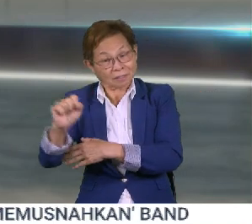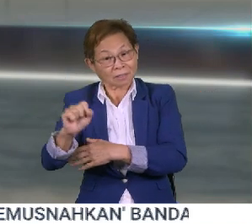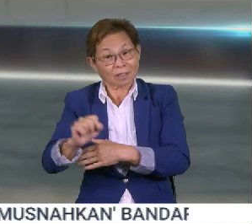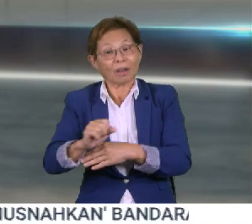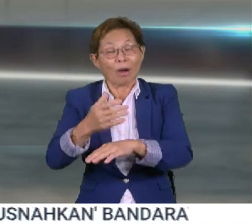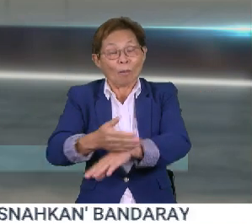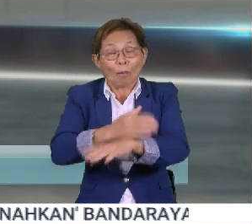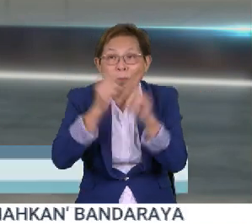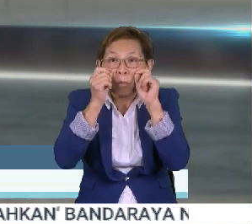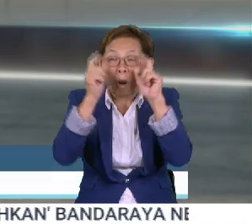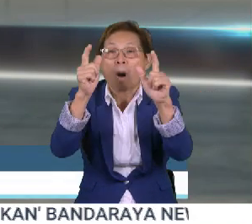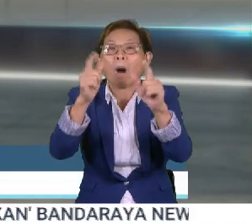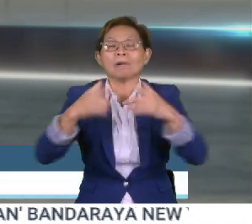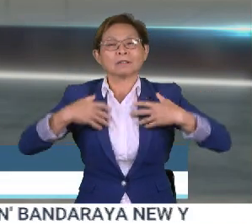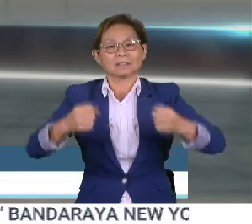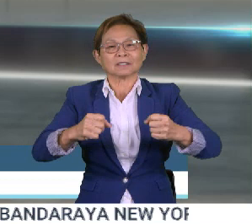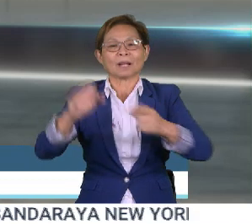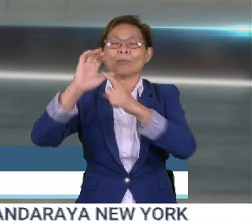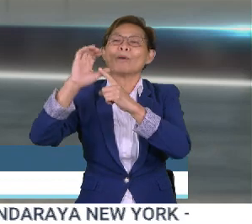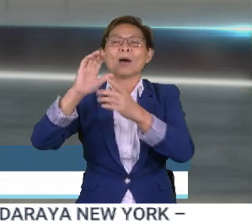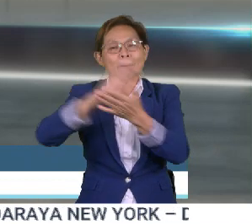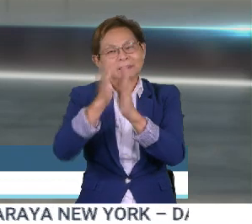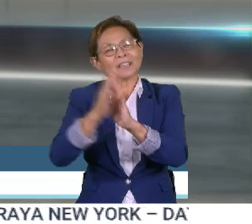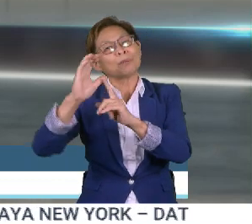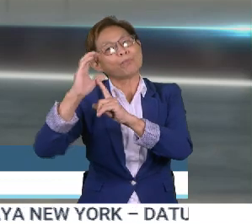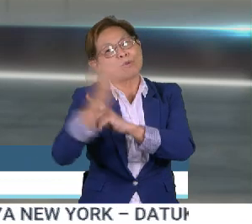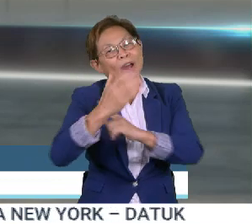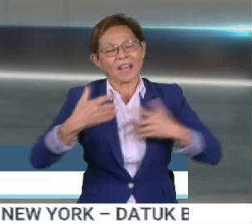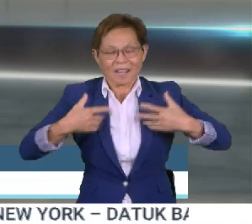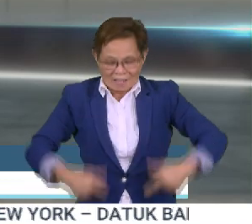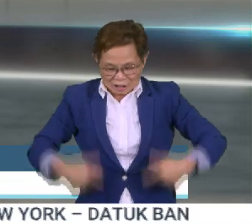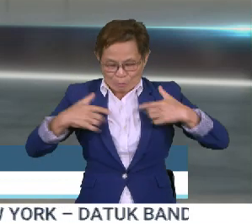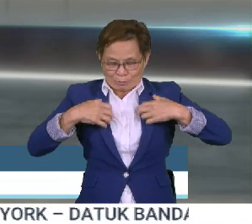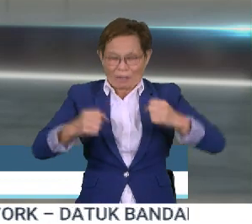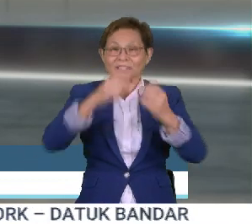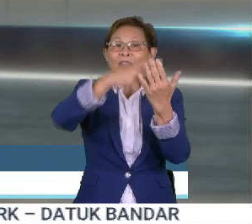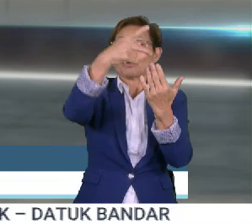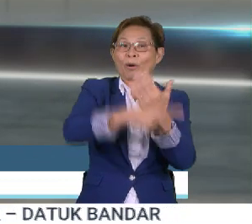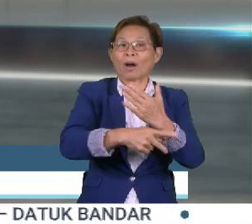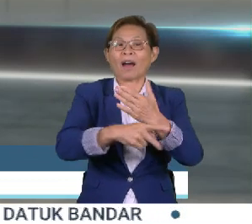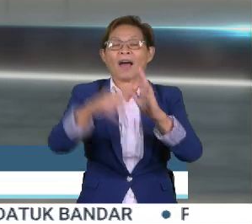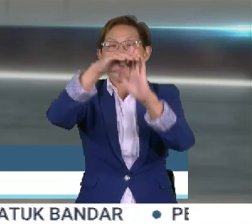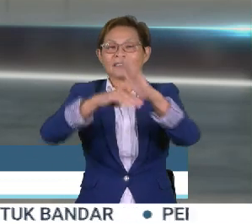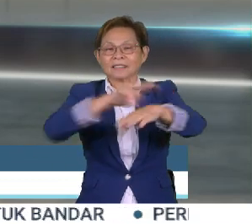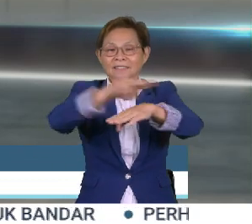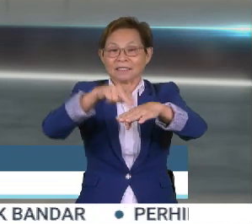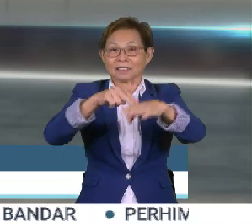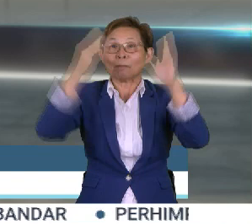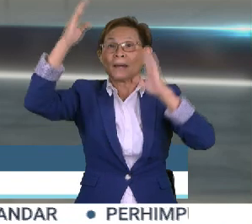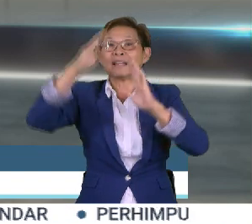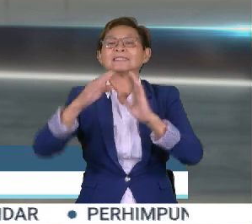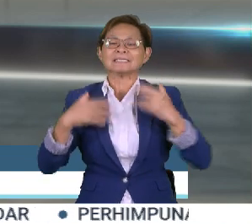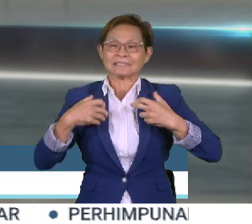kesehatan dan pembudayaan gaya hidup sehat Ia juga salah satu inisiatif di bawah agenda nasional Malaysia